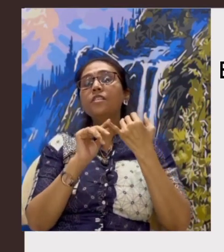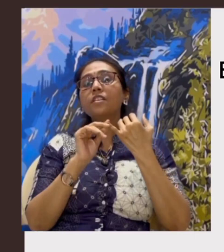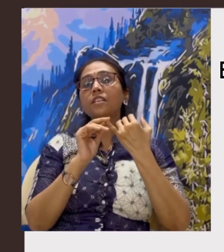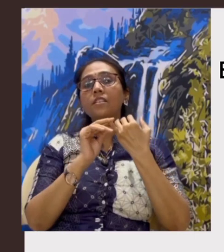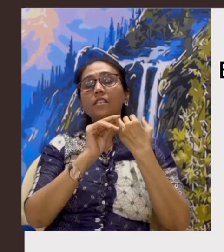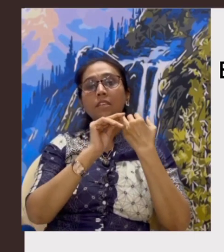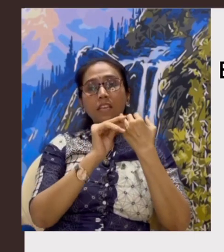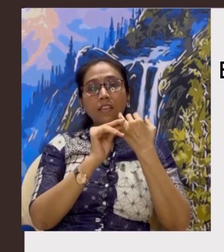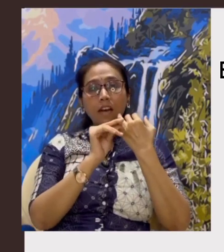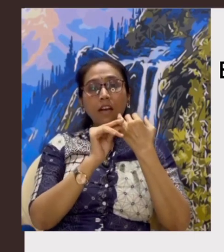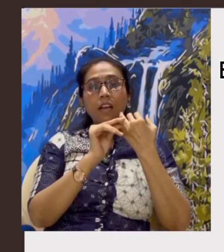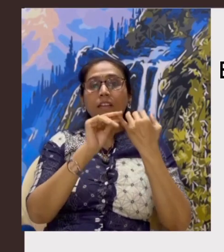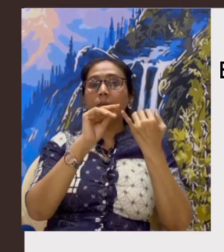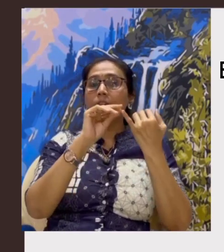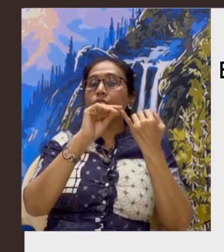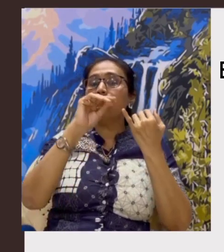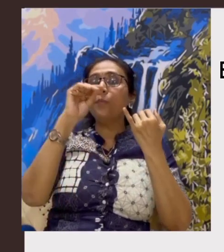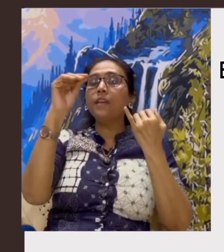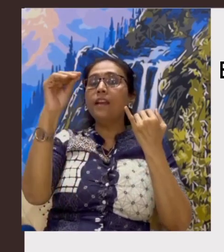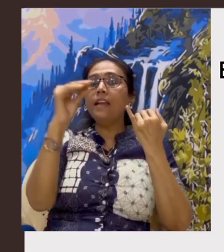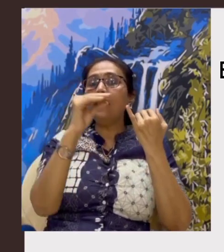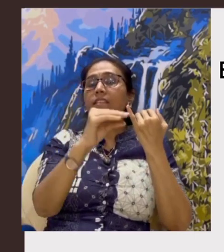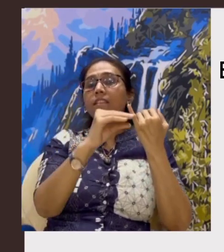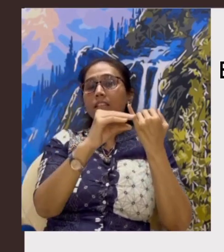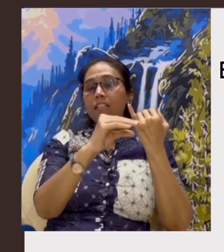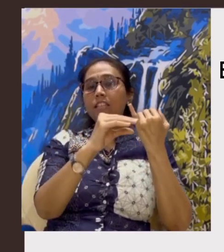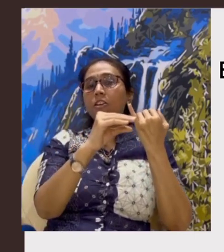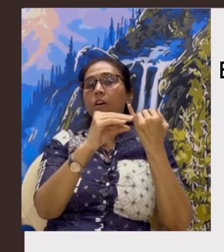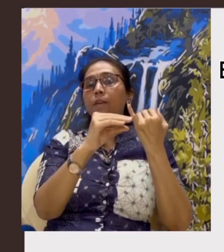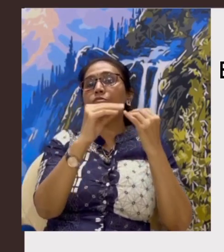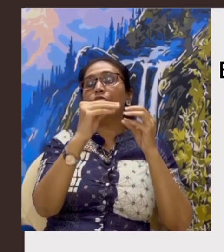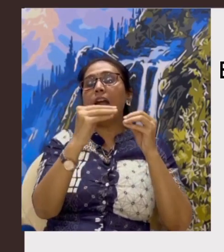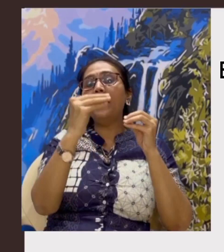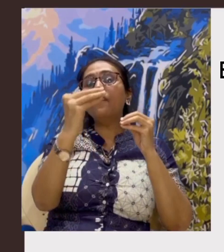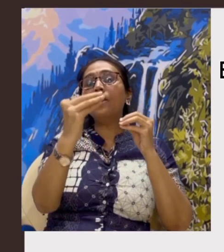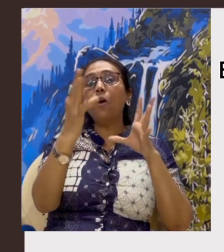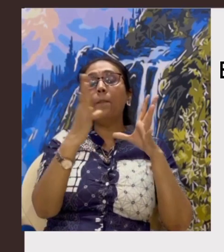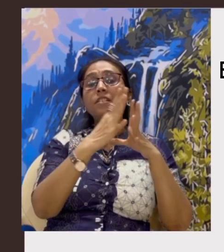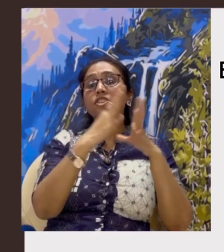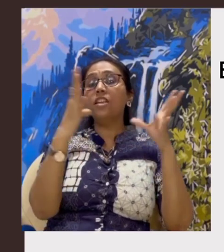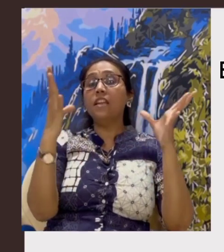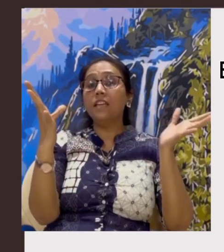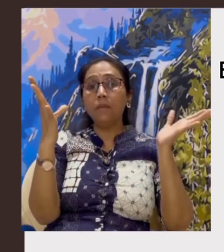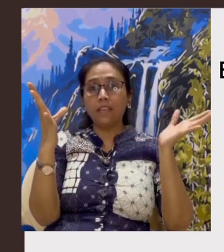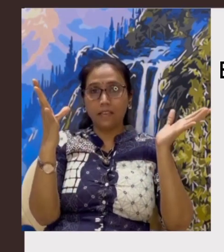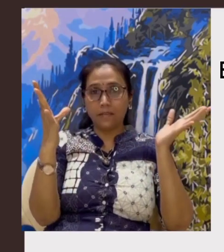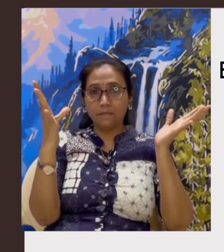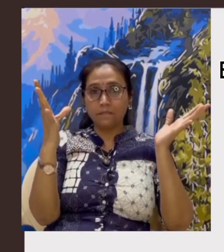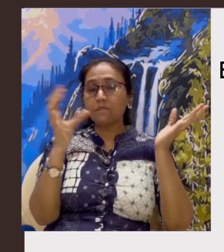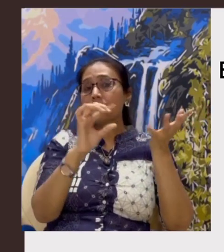फर्स्ट क्रिटिसिज्म ये था कि भाई जो भी लैंड लेते थे गवर्नमेंट उसको एडिक्वेट कॉम्पनसेशन नहीं मिलता